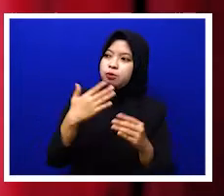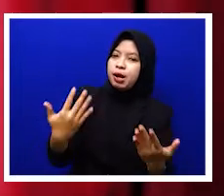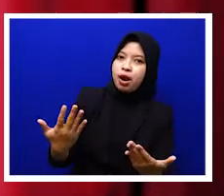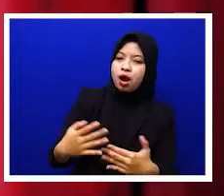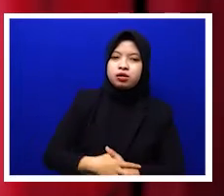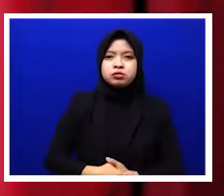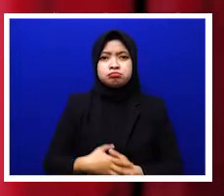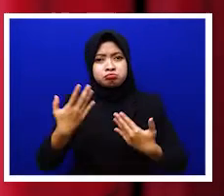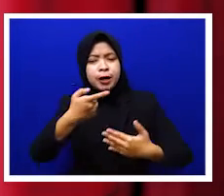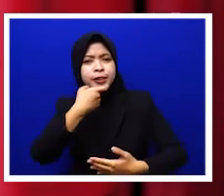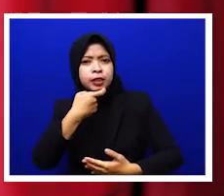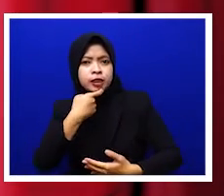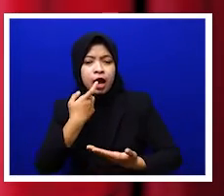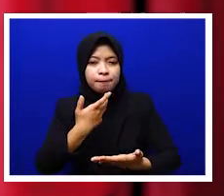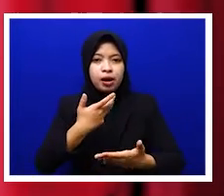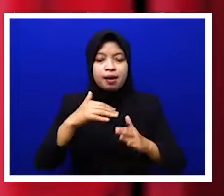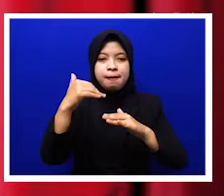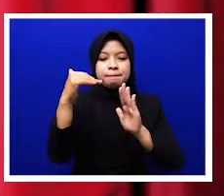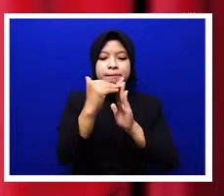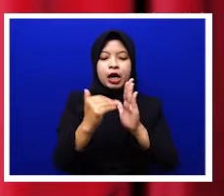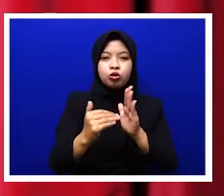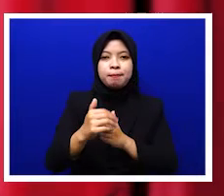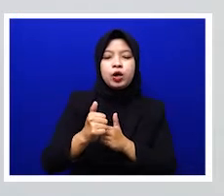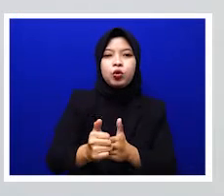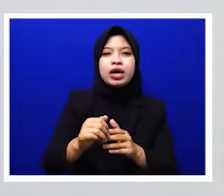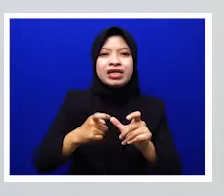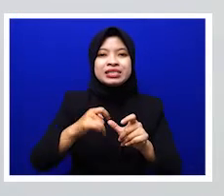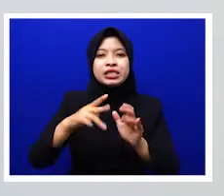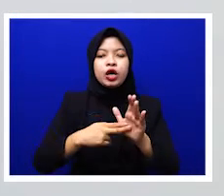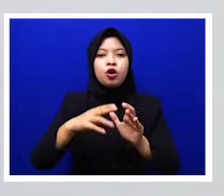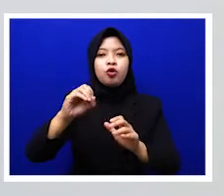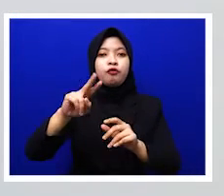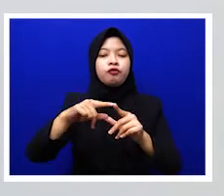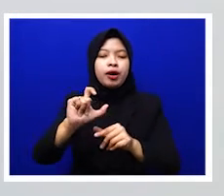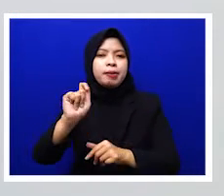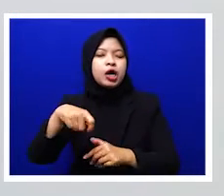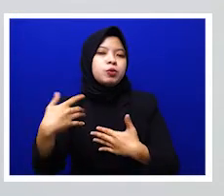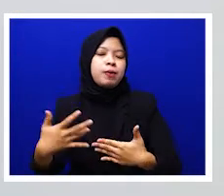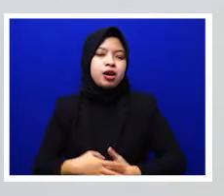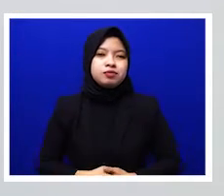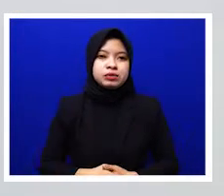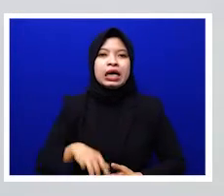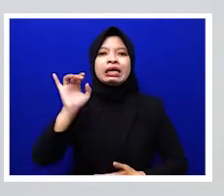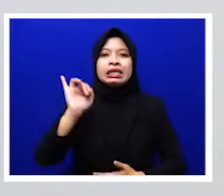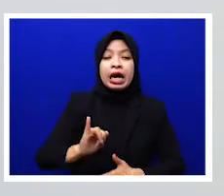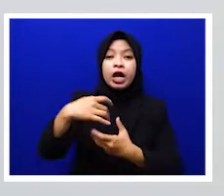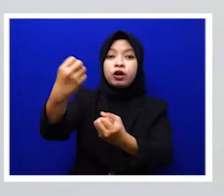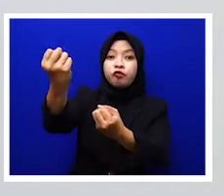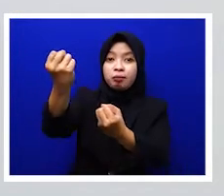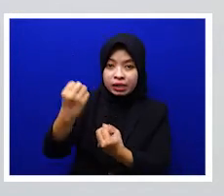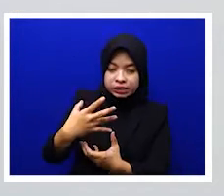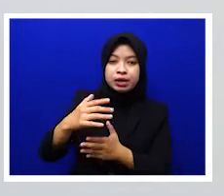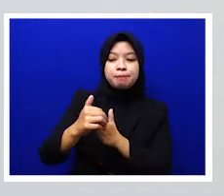Zek? Tentang prosedur penggunaan vaksin Sinovac. Ya, jadi informasi yang menyebutkan bahwa